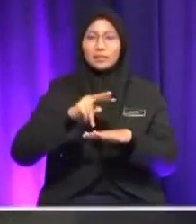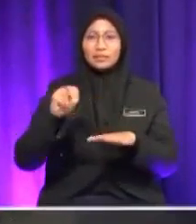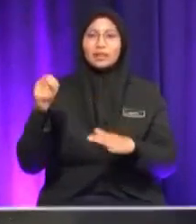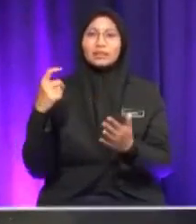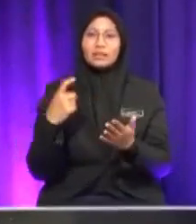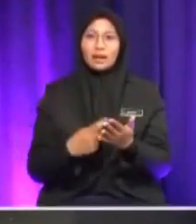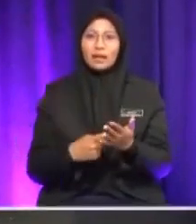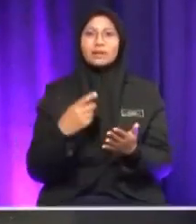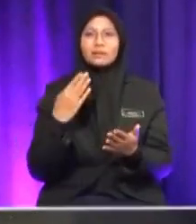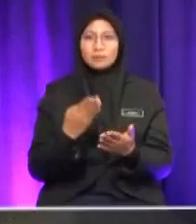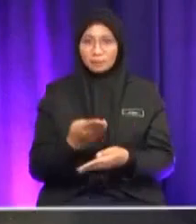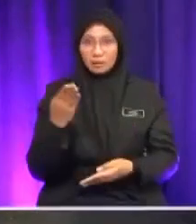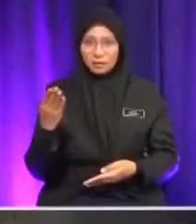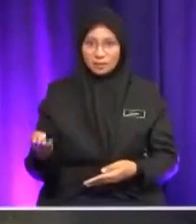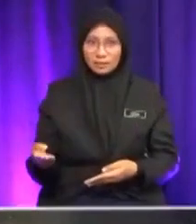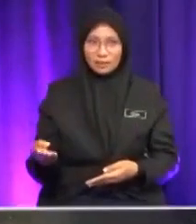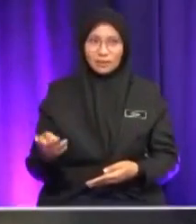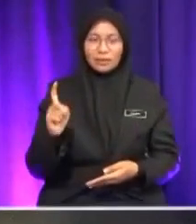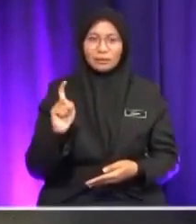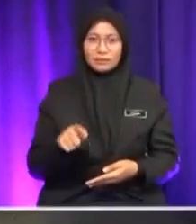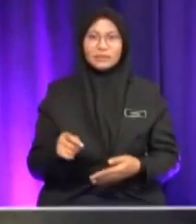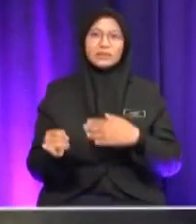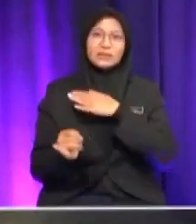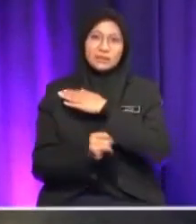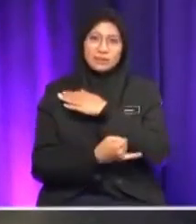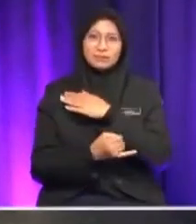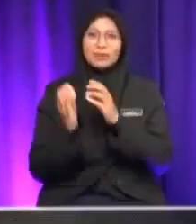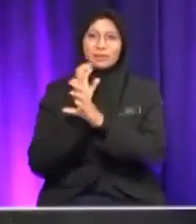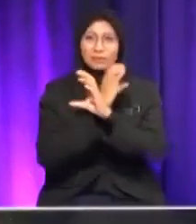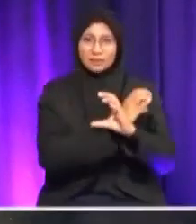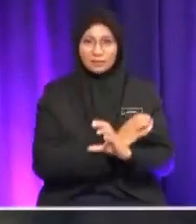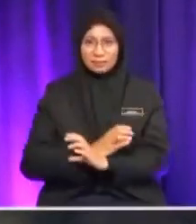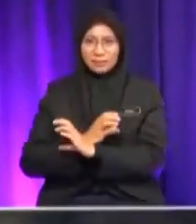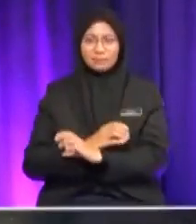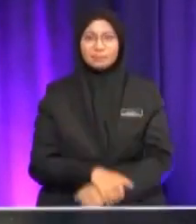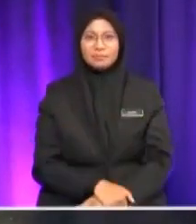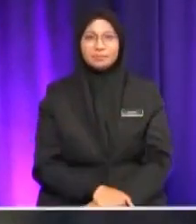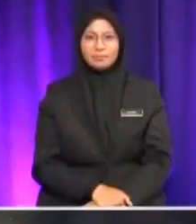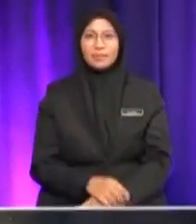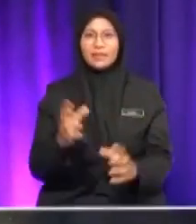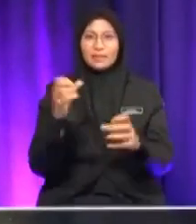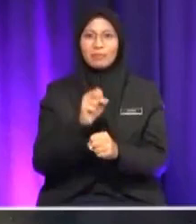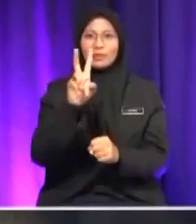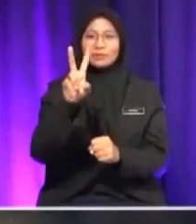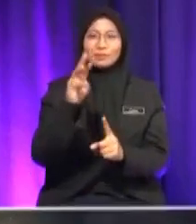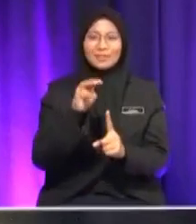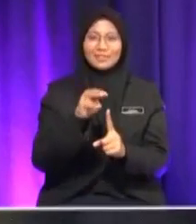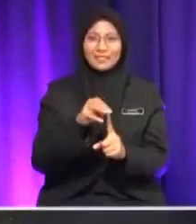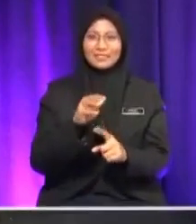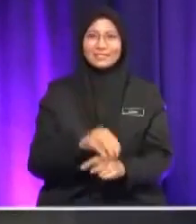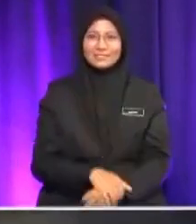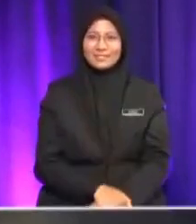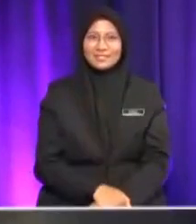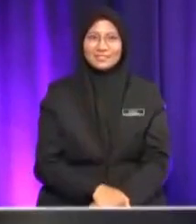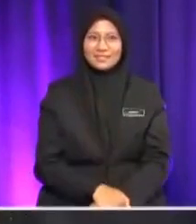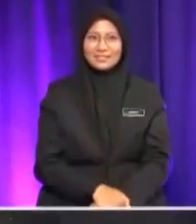kita perlu mengamalkan sikap jimat cermat. 2 markah cikgu sebab ada 2 poin. Wow. Okey,